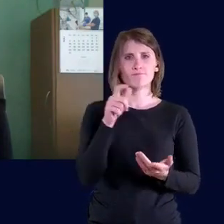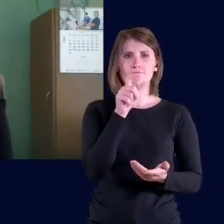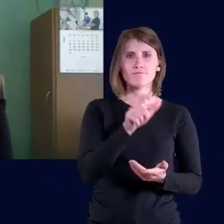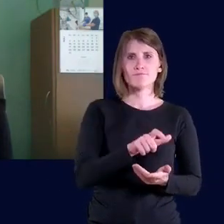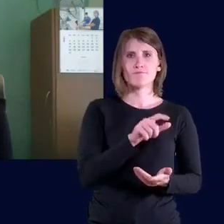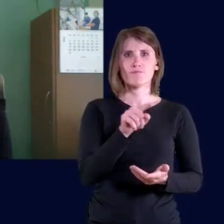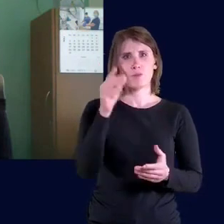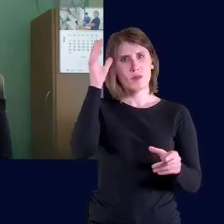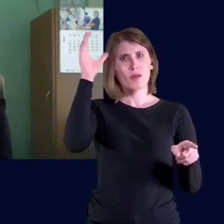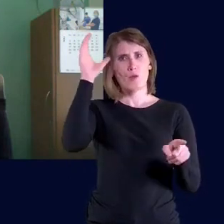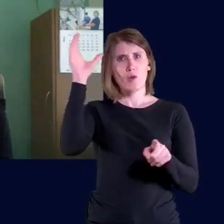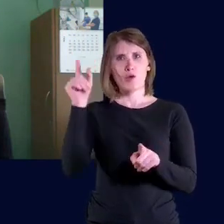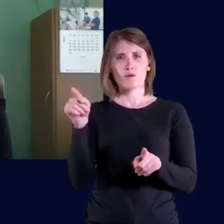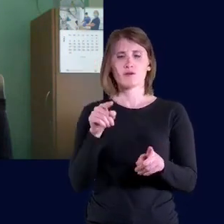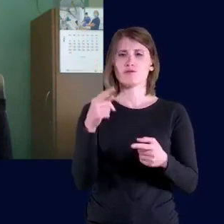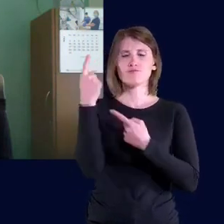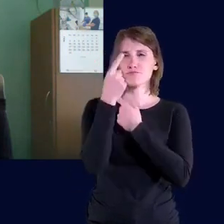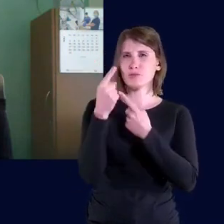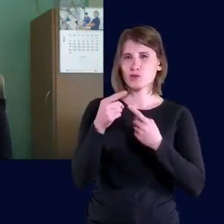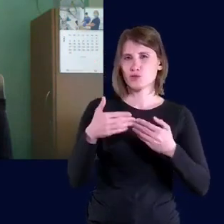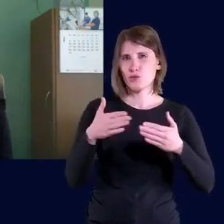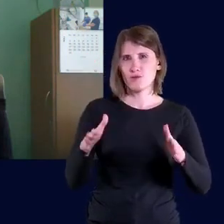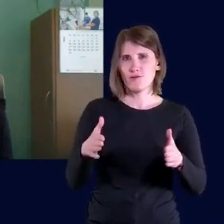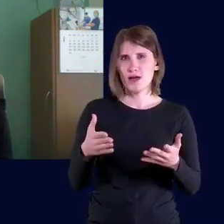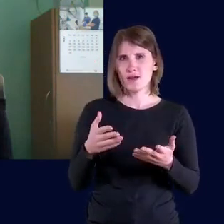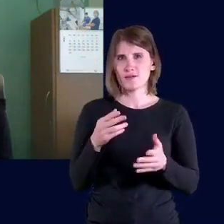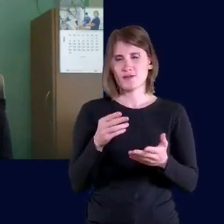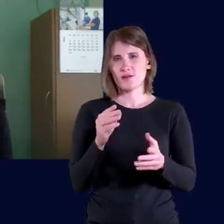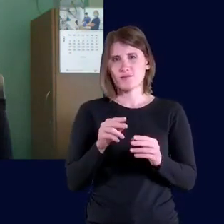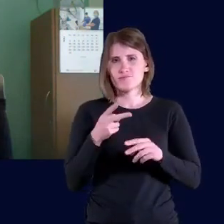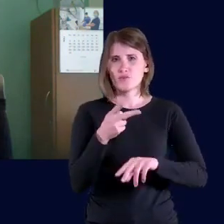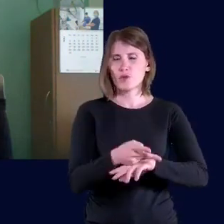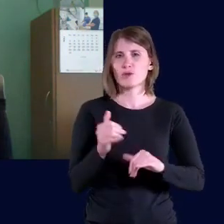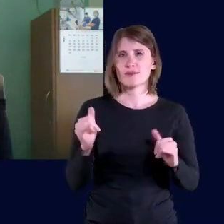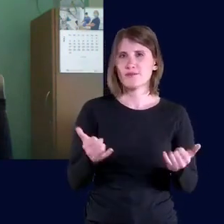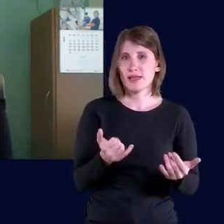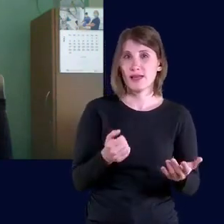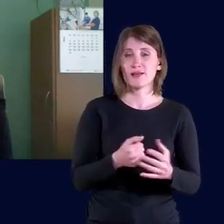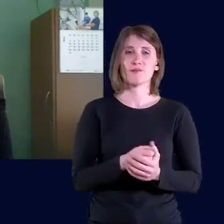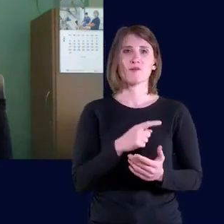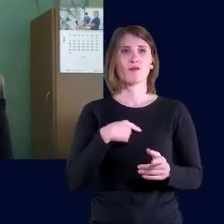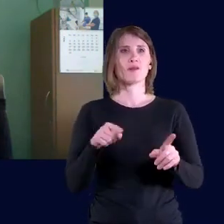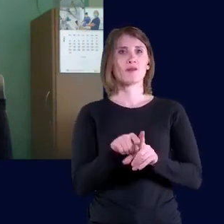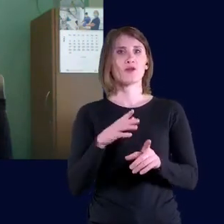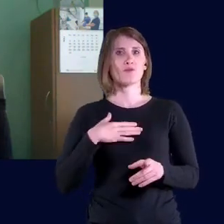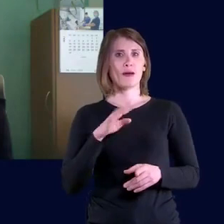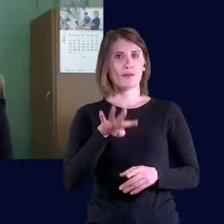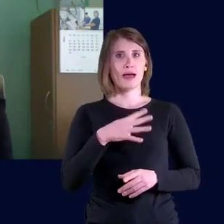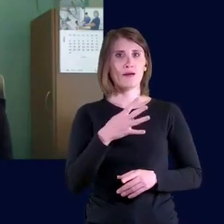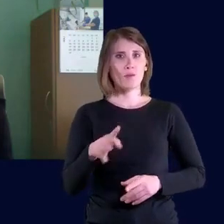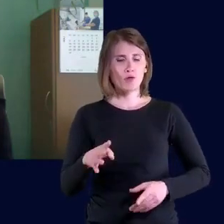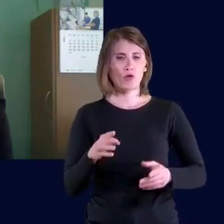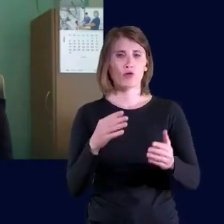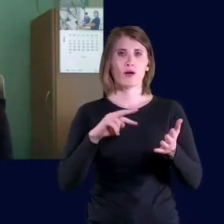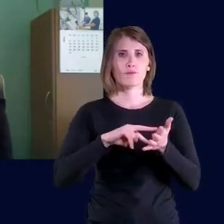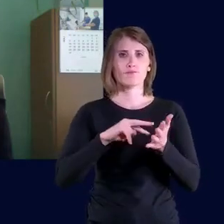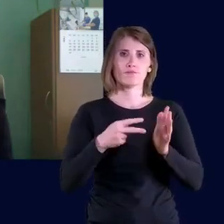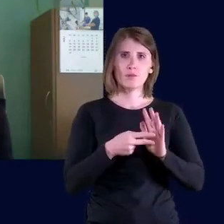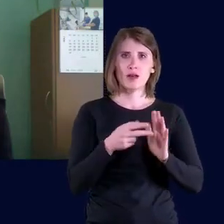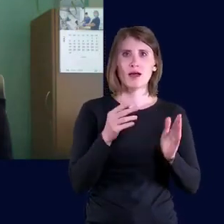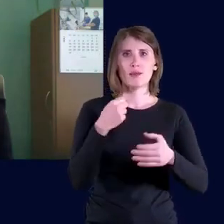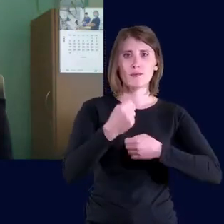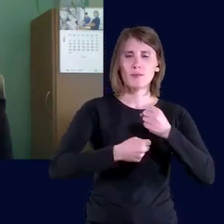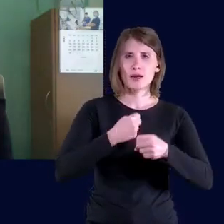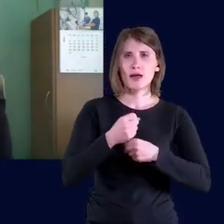do otwierania danych badawczych mamy pewien harmonogram harmonogram prac i oprócz tego mamy